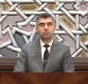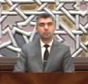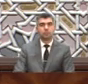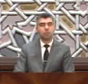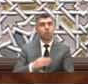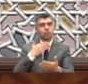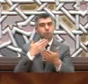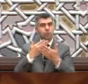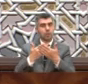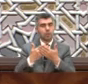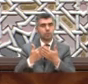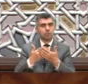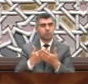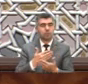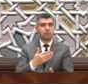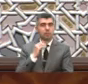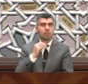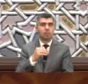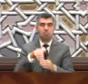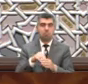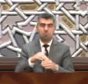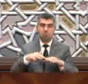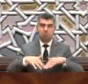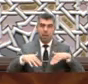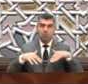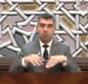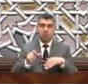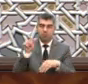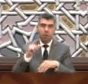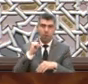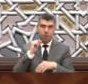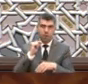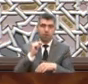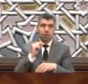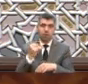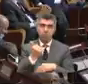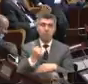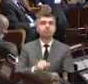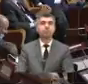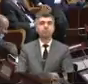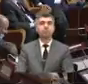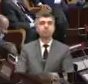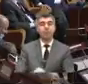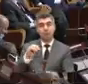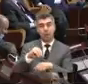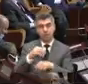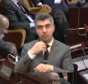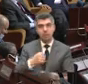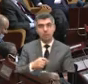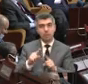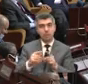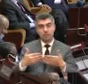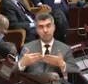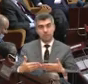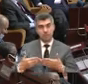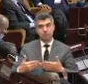شكرا السيد المستشار السيد النائب المحترم على هذا السؤال القيم. مرة أخرى أريد التذكير بأن الموسم الدراسي اللي